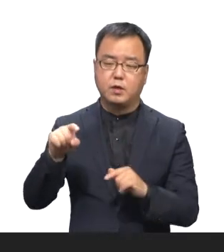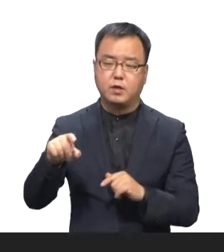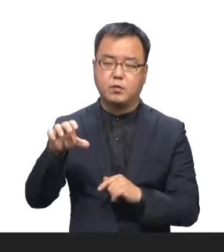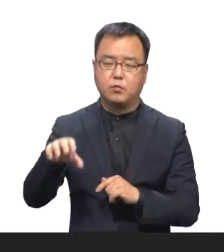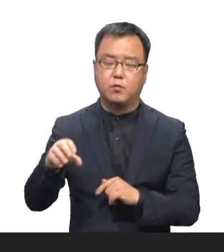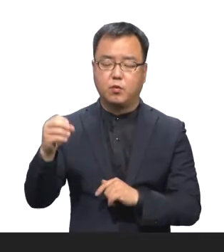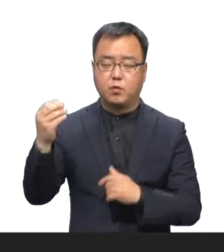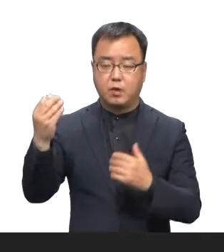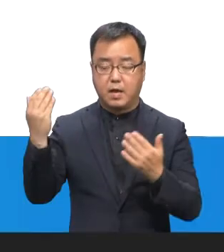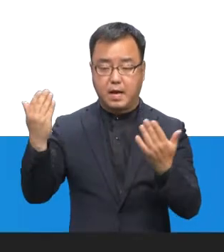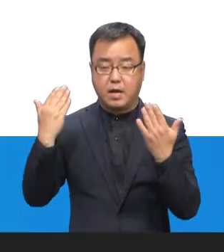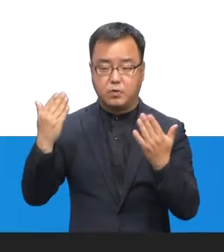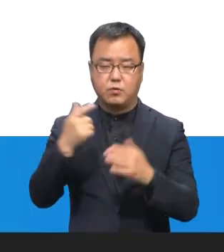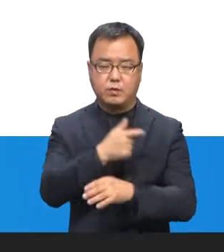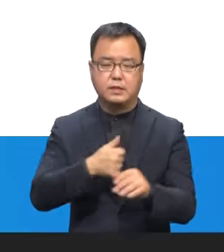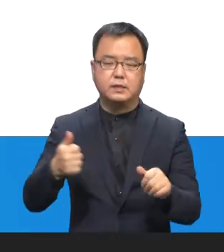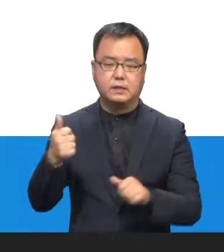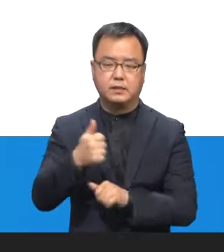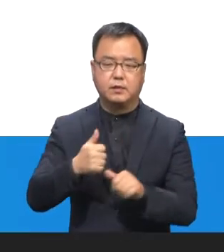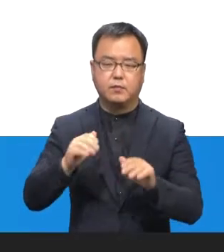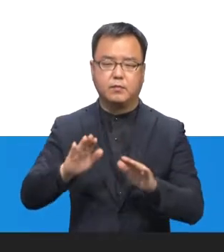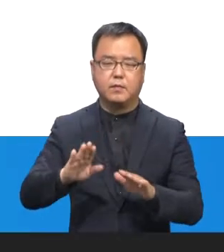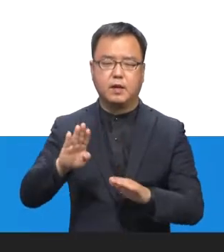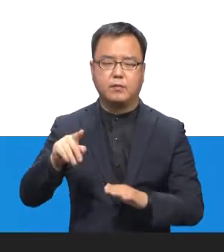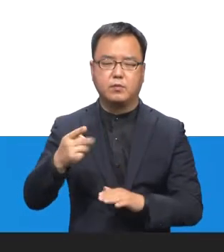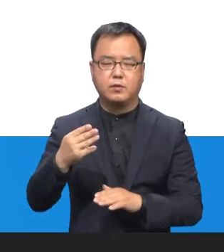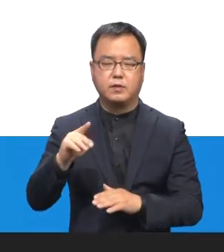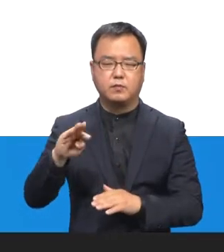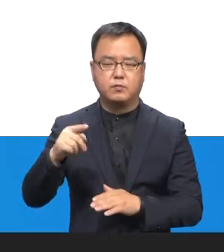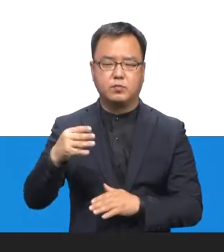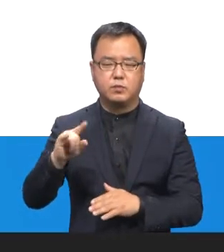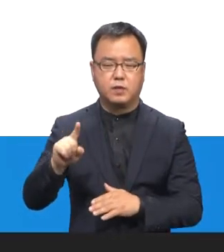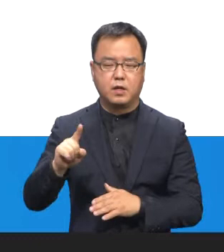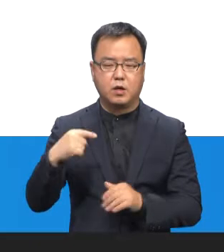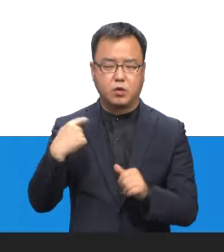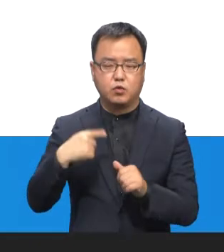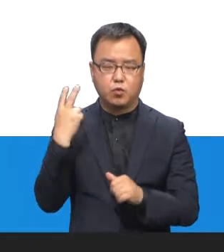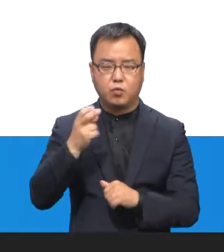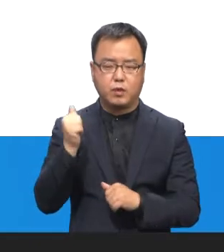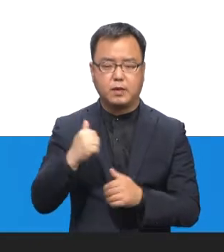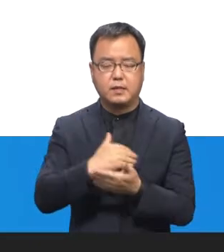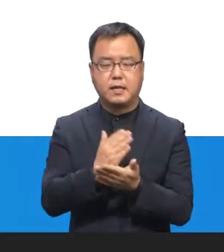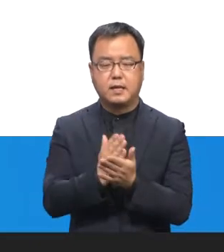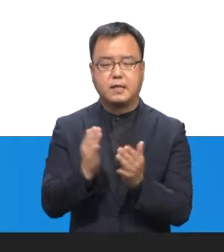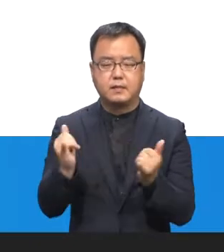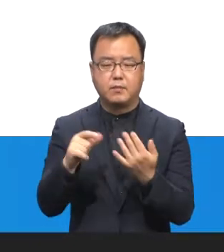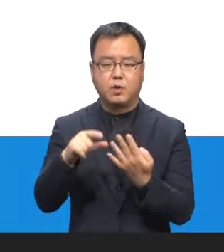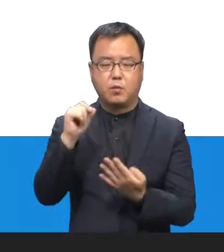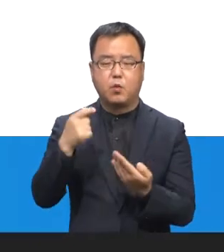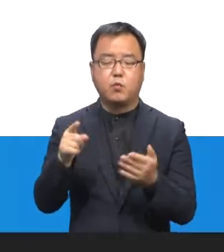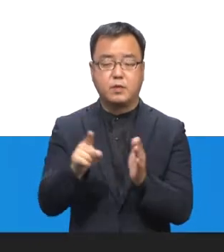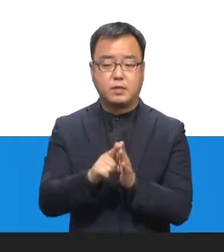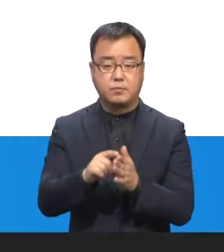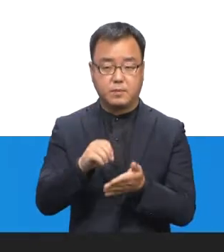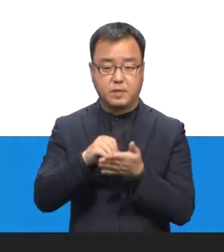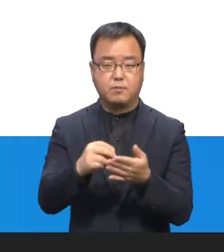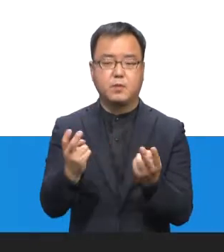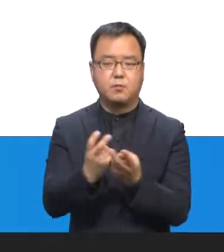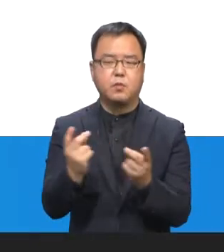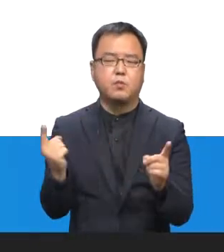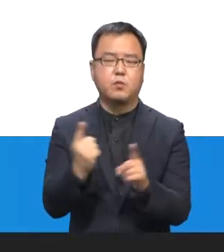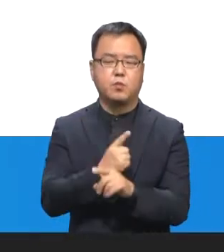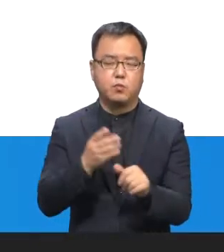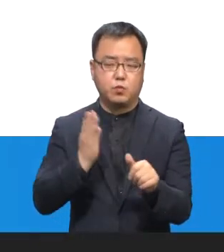이사회가 이 스콧 브라 브랜드 교육감에게 다양한 인종을 고루 선 발 하도록 입학전형 변경을 요구하기로